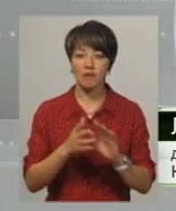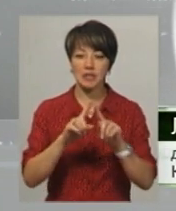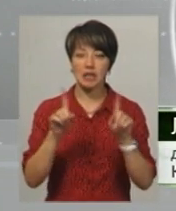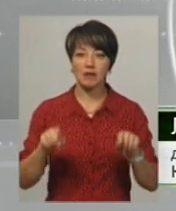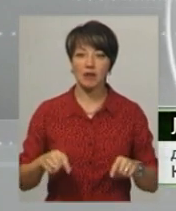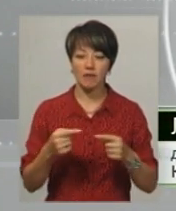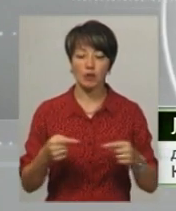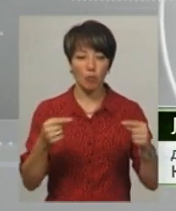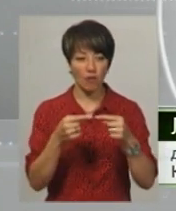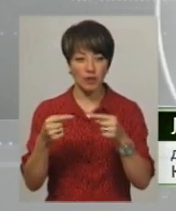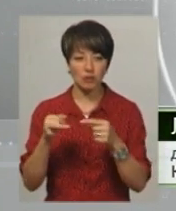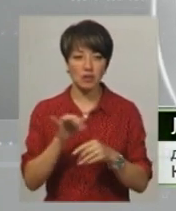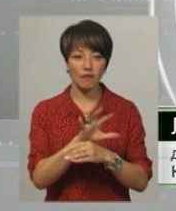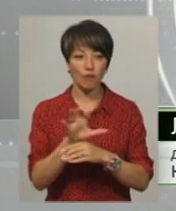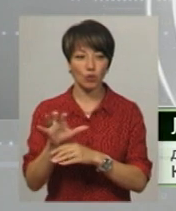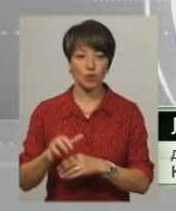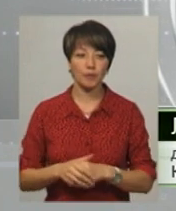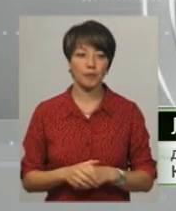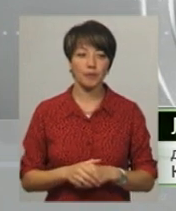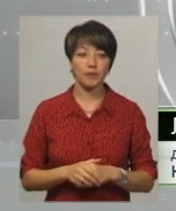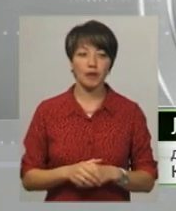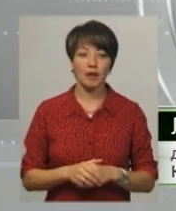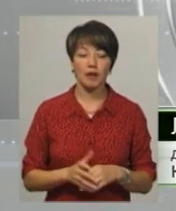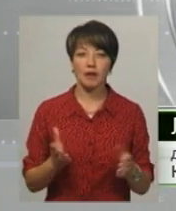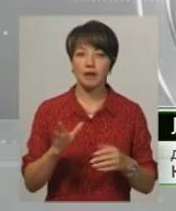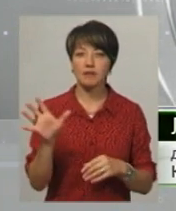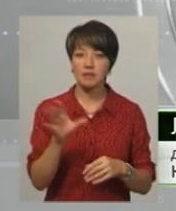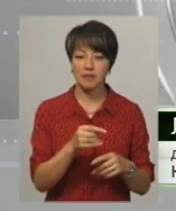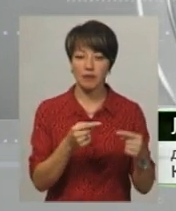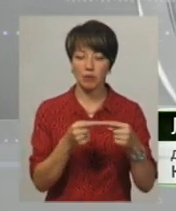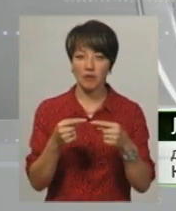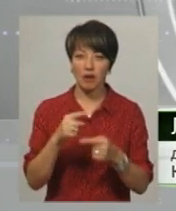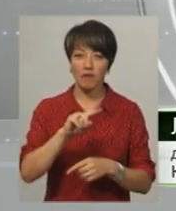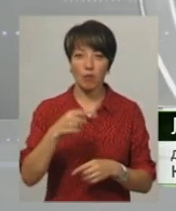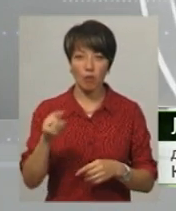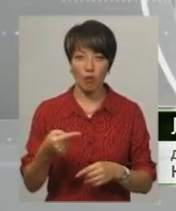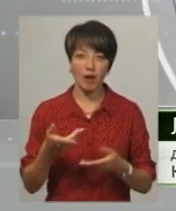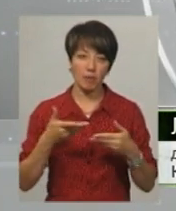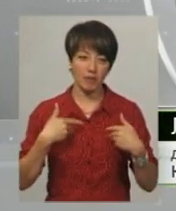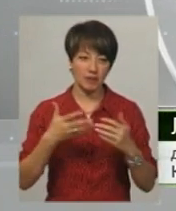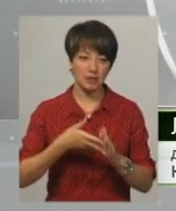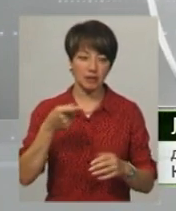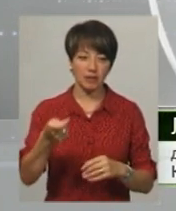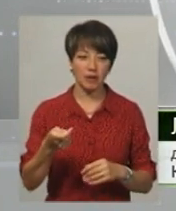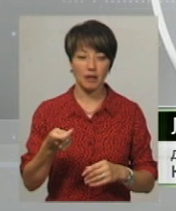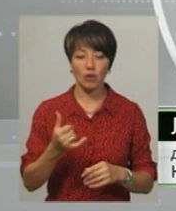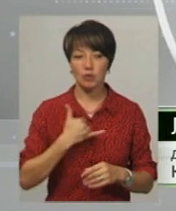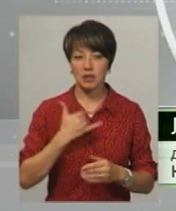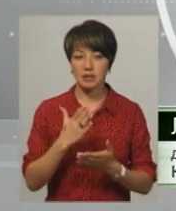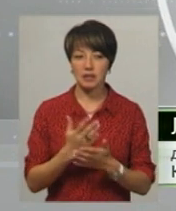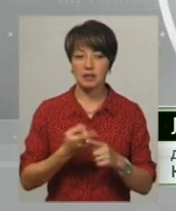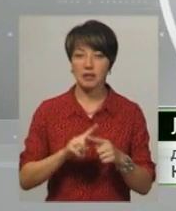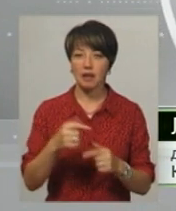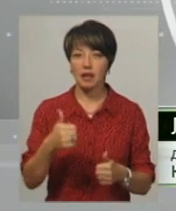сертифікати відповідності і фотографії, які всі відповідають вимогам, які ми виставляли. У нас є ця вся